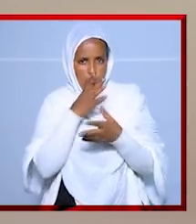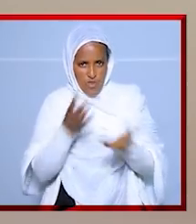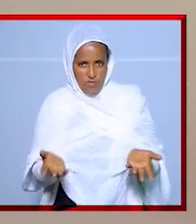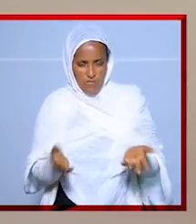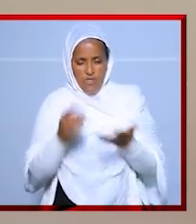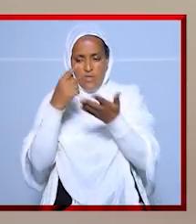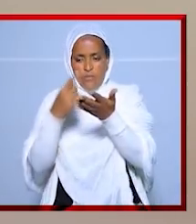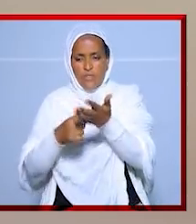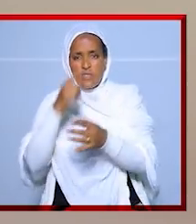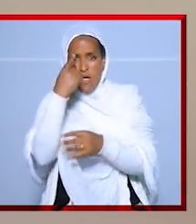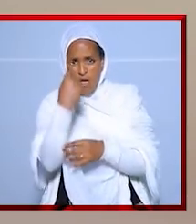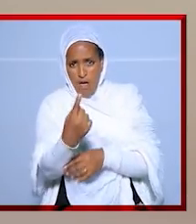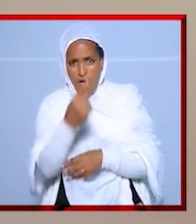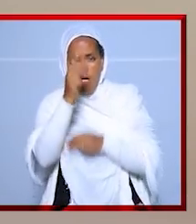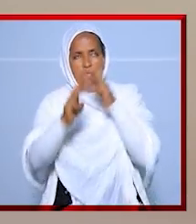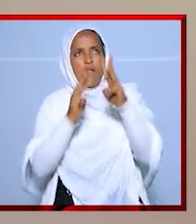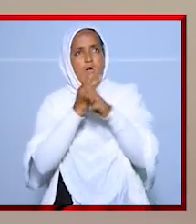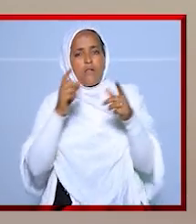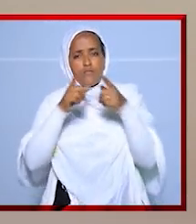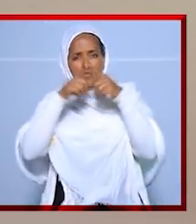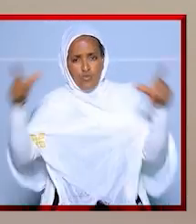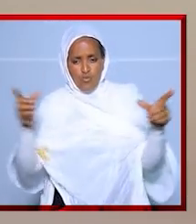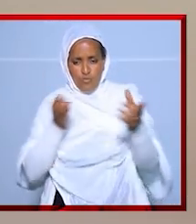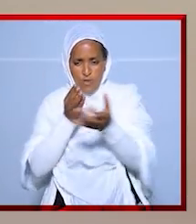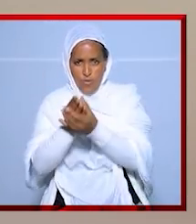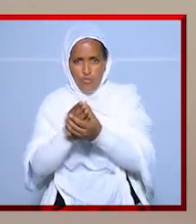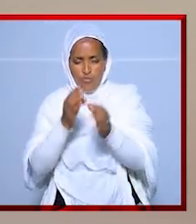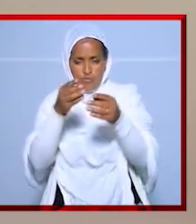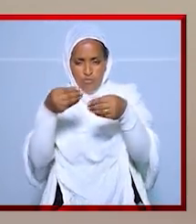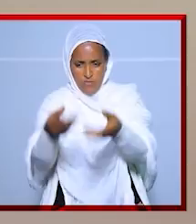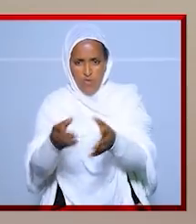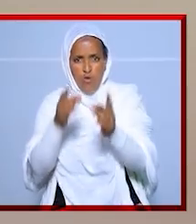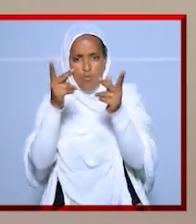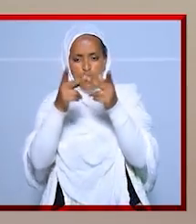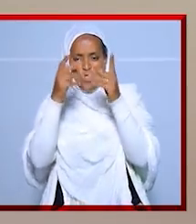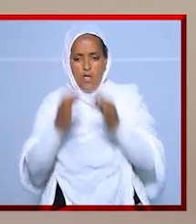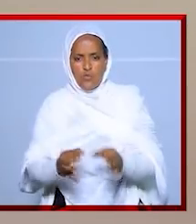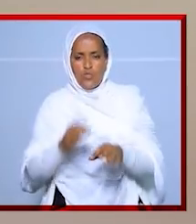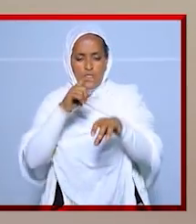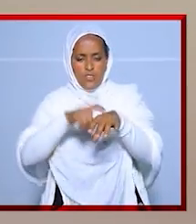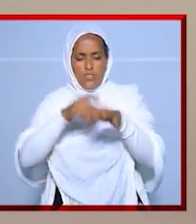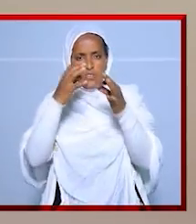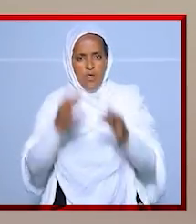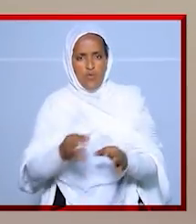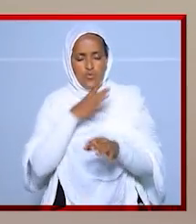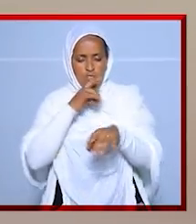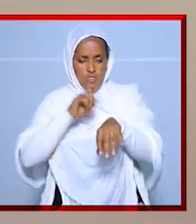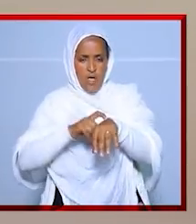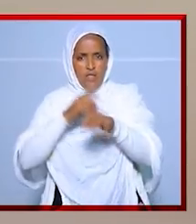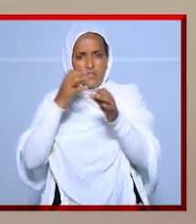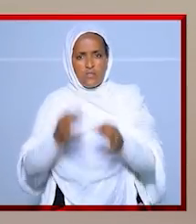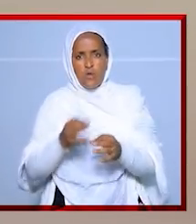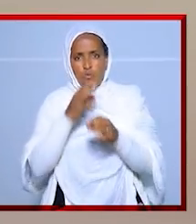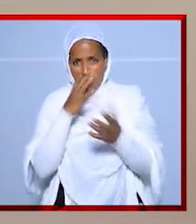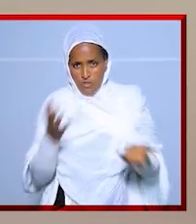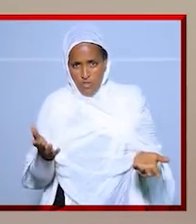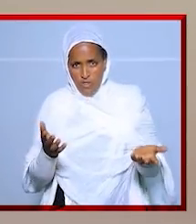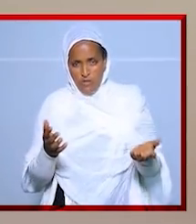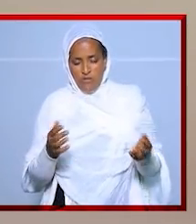አልተዋትም። በዚህም አንዲቷ ለዓለም ትልቁ መግቦት የምትሰጠው ቦታ ሳይወስናት፣ ጊዜ ሳይወስናት፣ ሰዓት